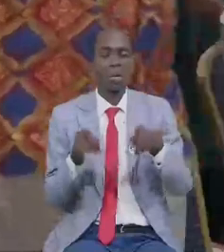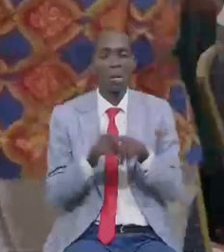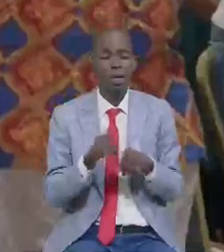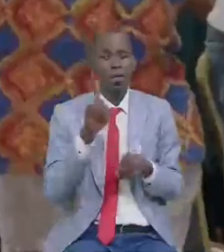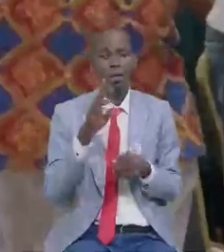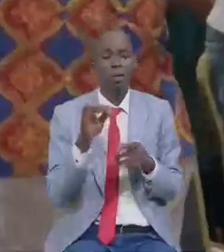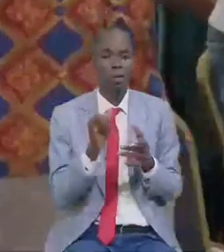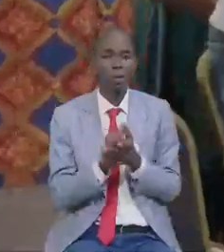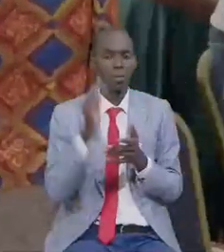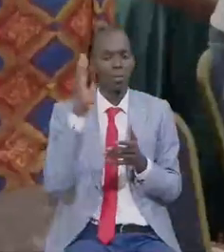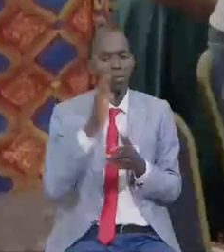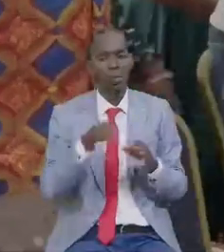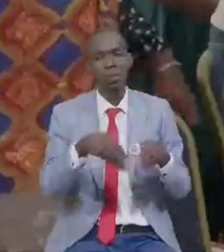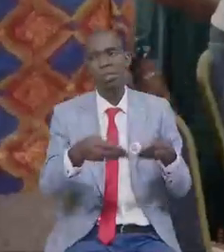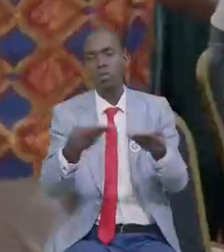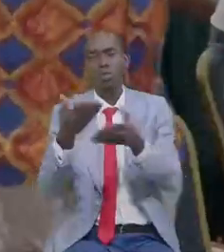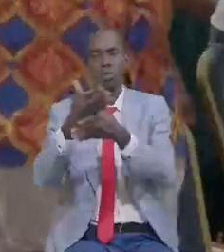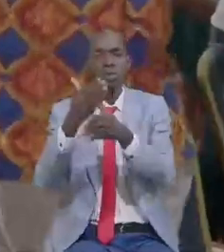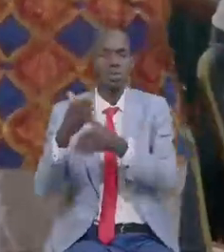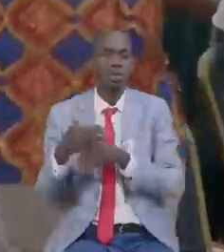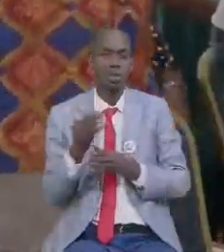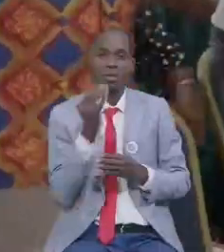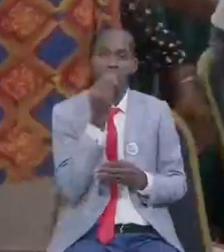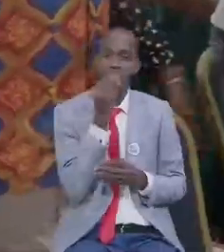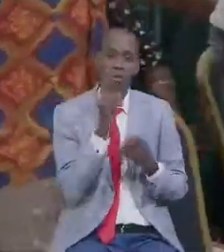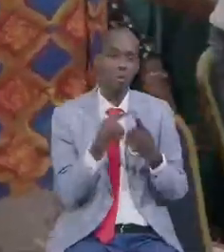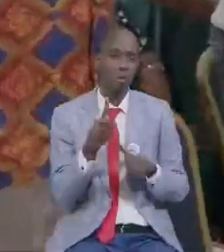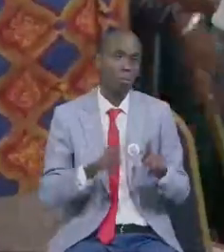Parmi ceux qui distribuaient la nourriture,